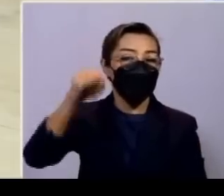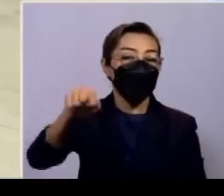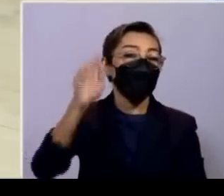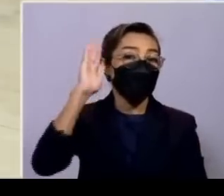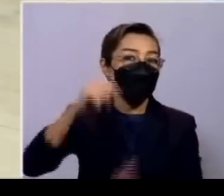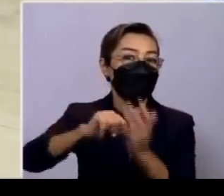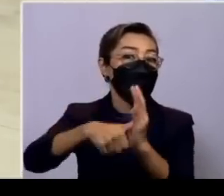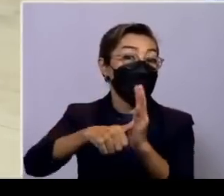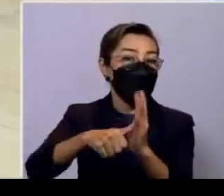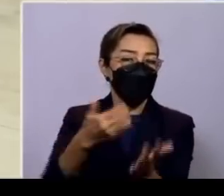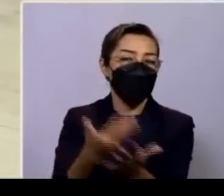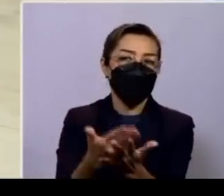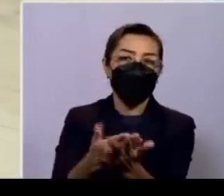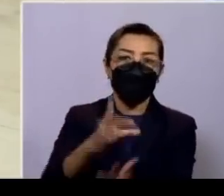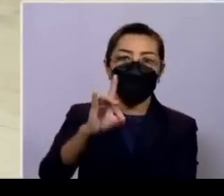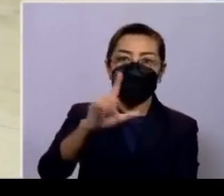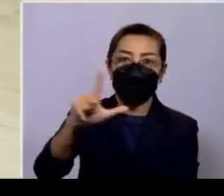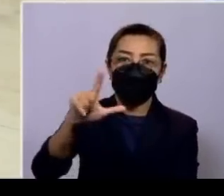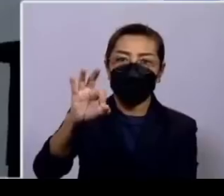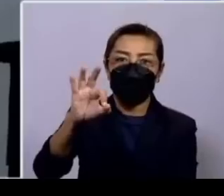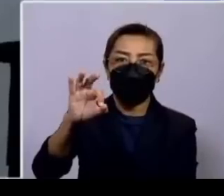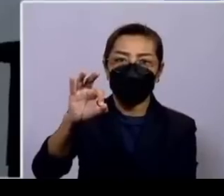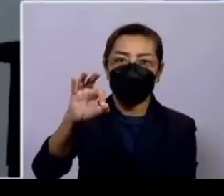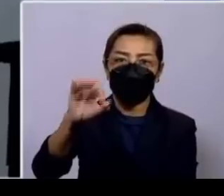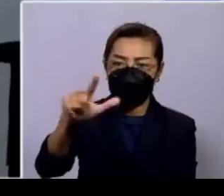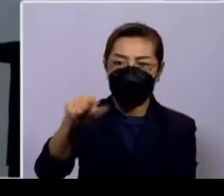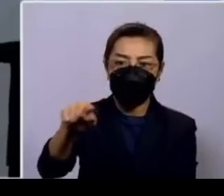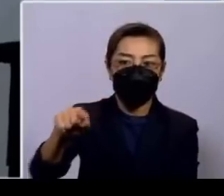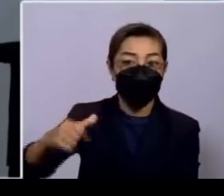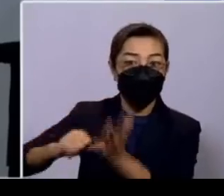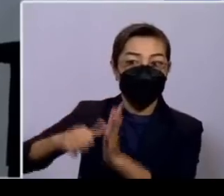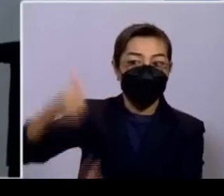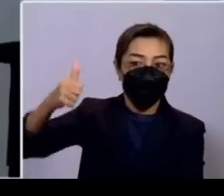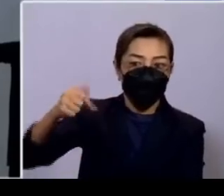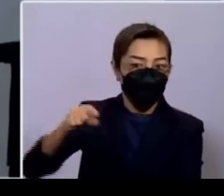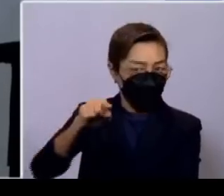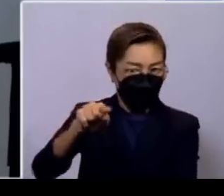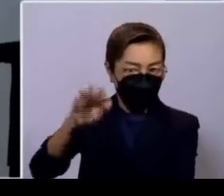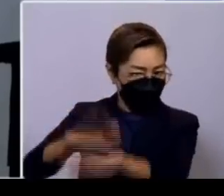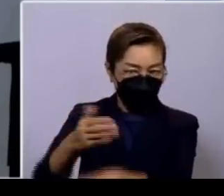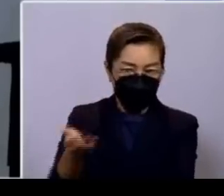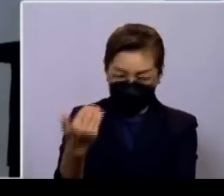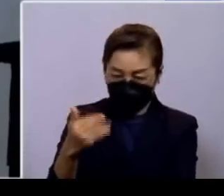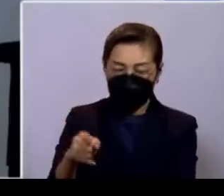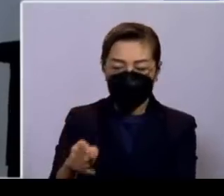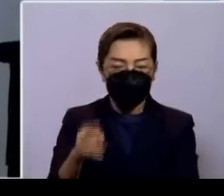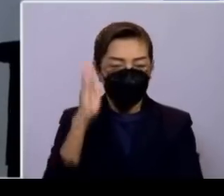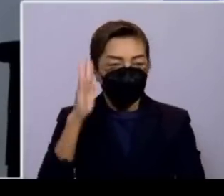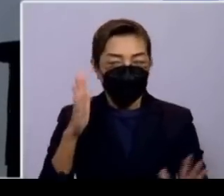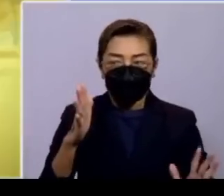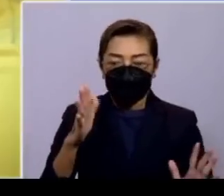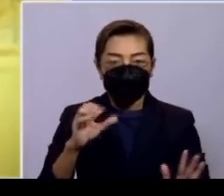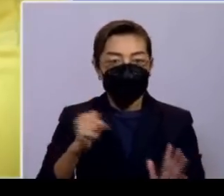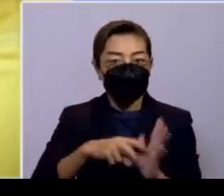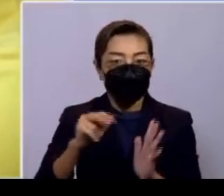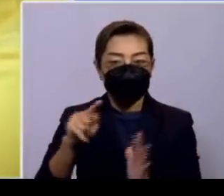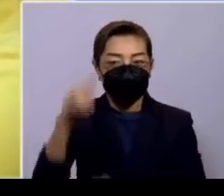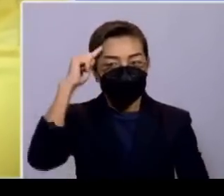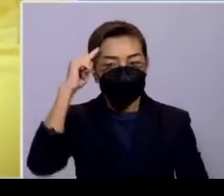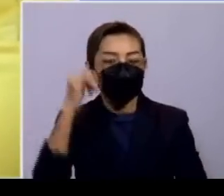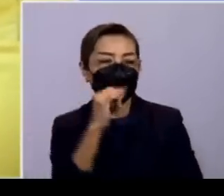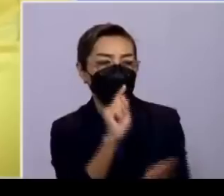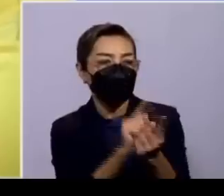ล้านบาทได้ติดตามถึงขนาดว่าจะเอาชีวิตกันก็เลยทำให้อาเสิงน่าจะมาขอความช่วยเหลือจาก